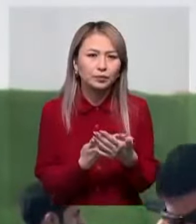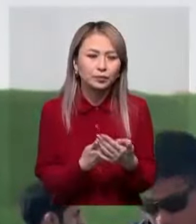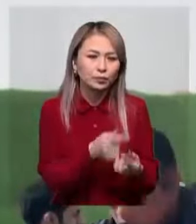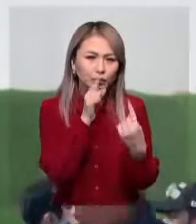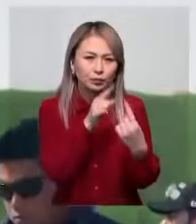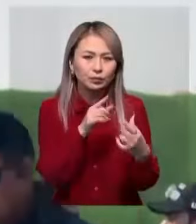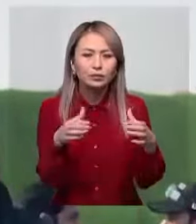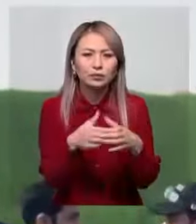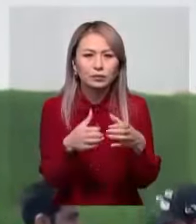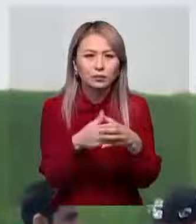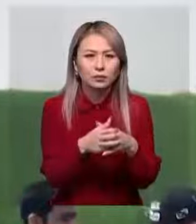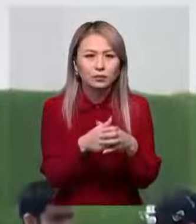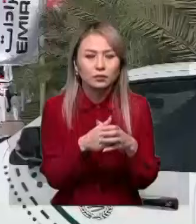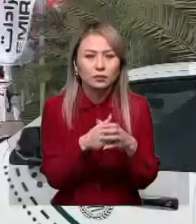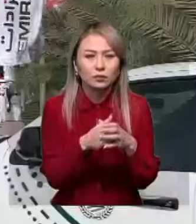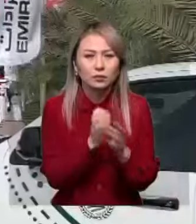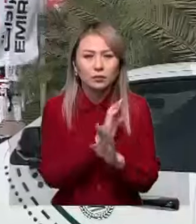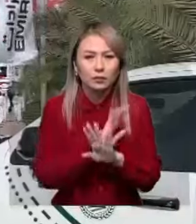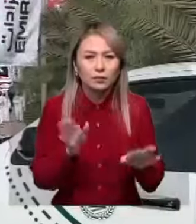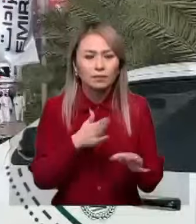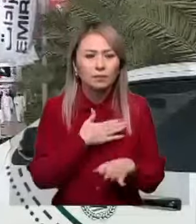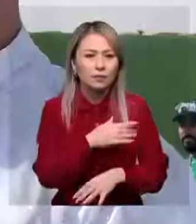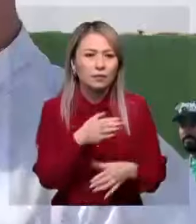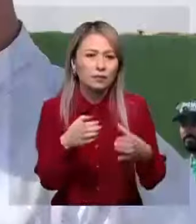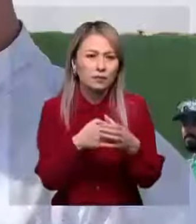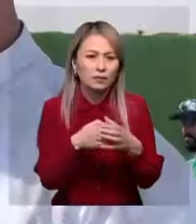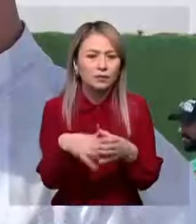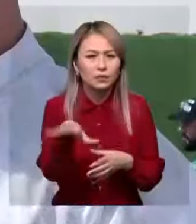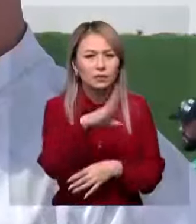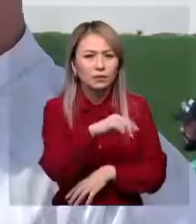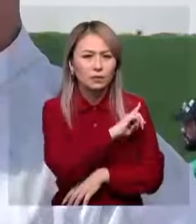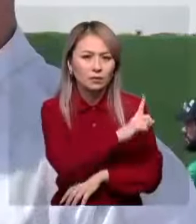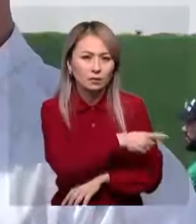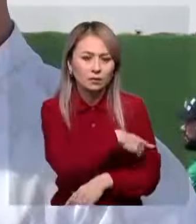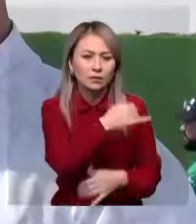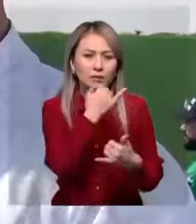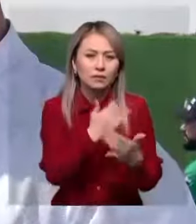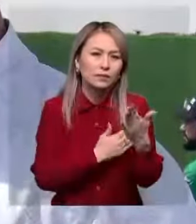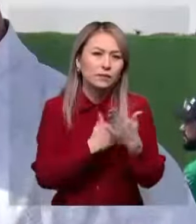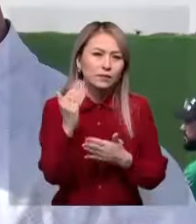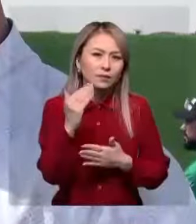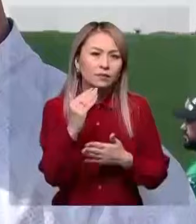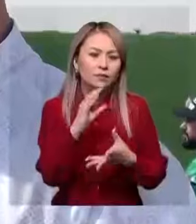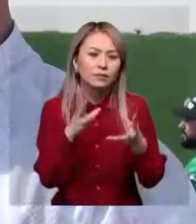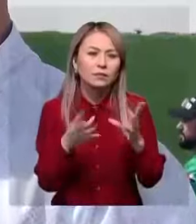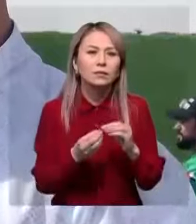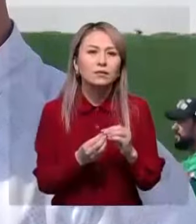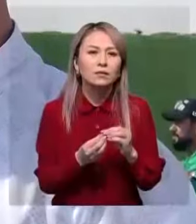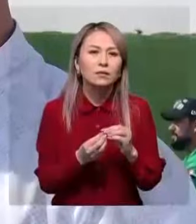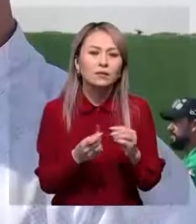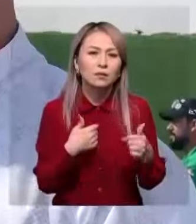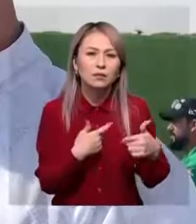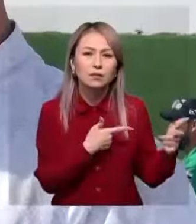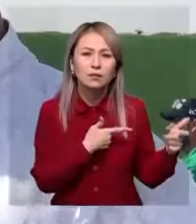қарсылас командалардан кем емес. Біздің жігіттер мықты. Тағы да нәтижемізді жоғары деңгейде көрсетуге